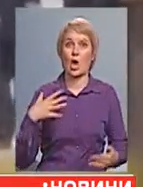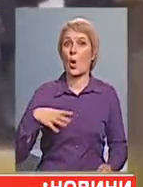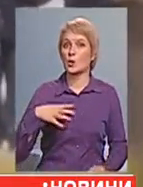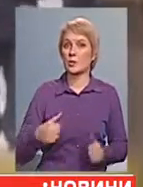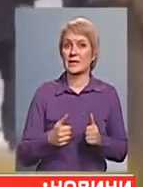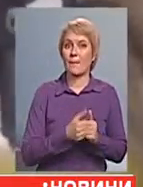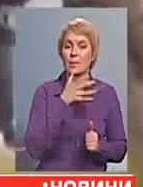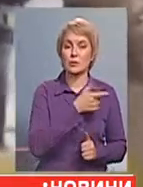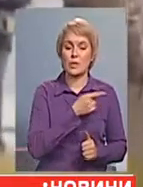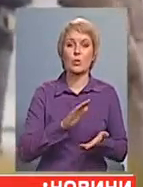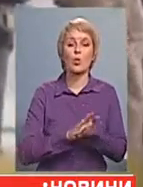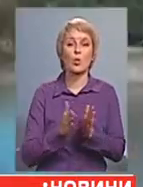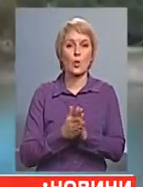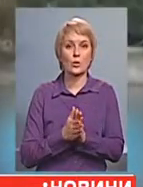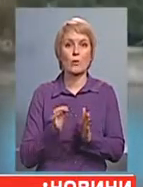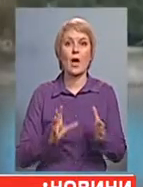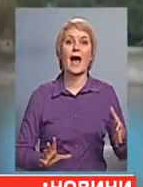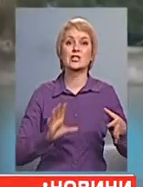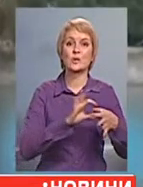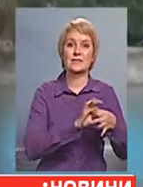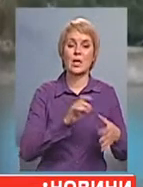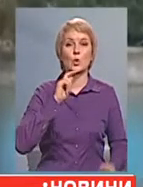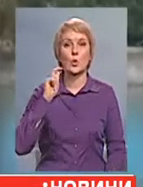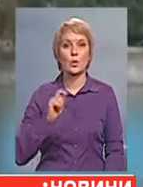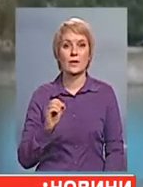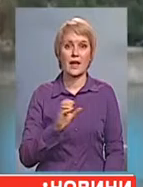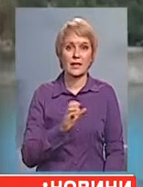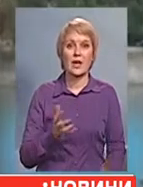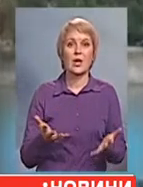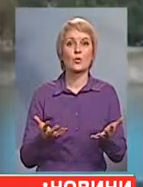часом угоду про асоціацію України з ЄС ратифікують парламенти Греції та Кіпру.